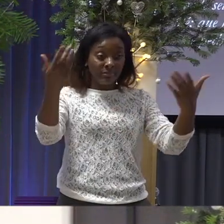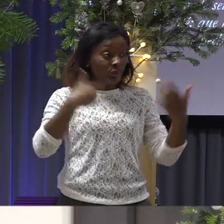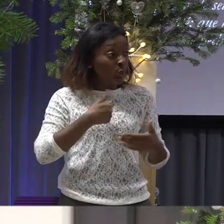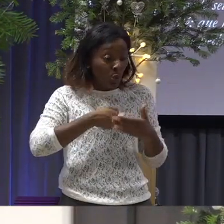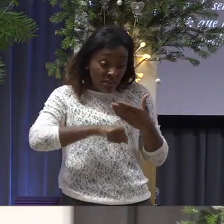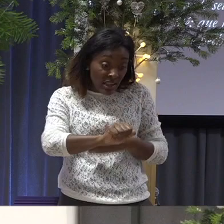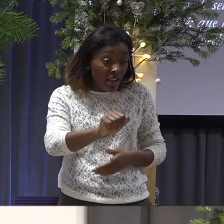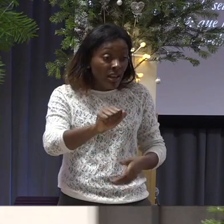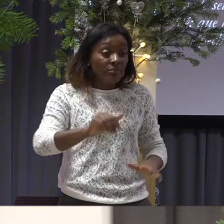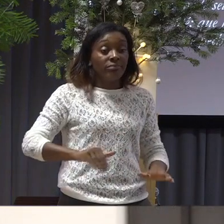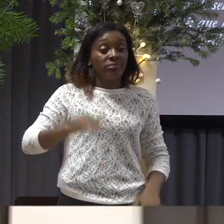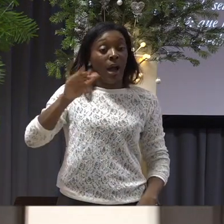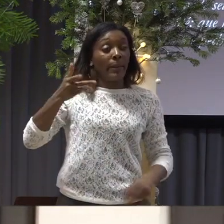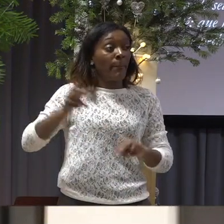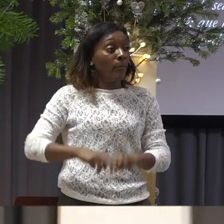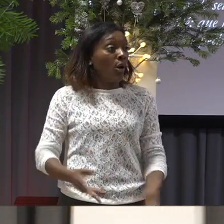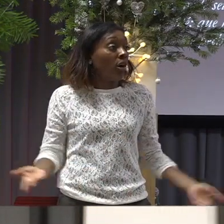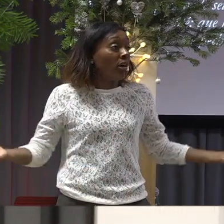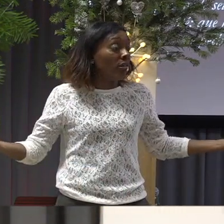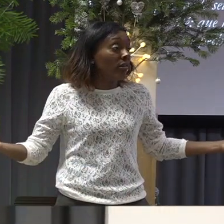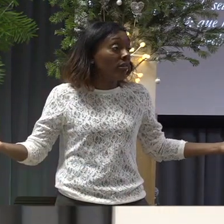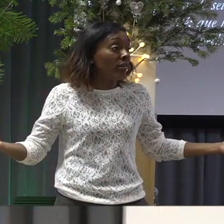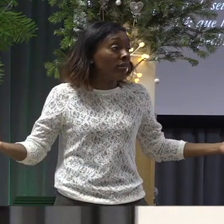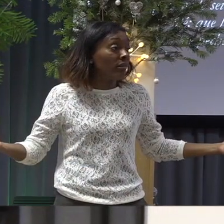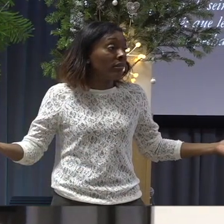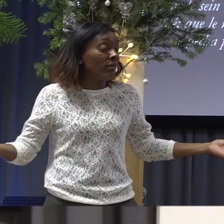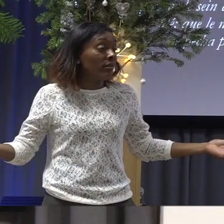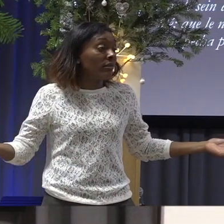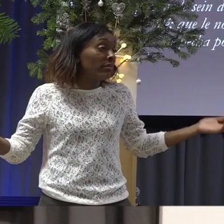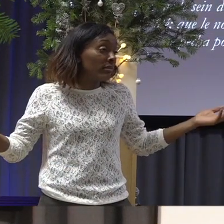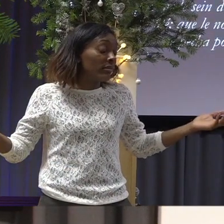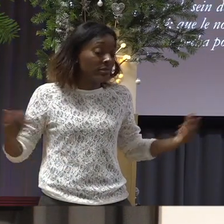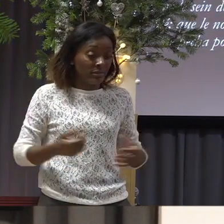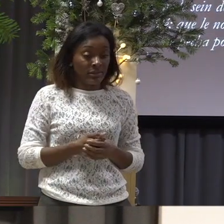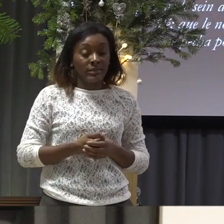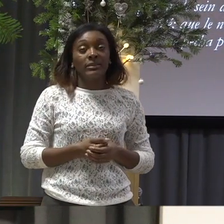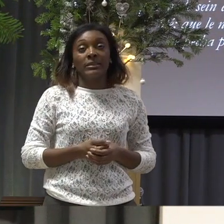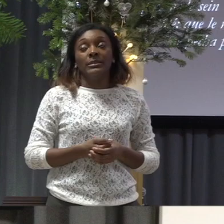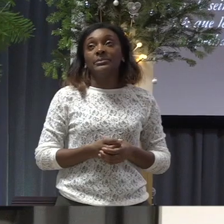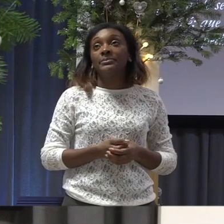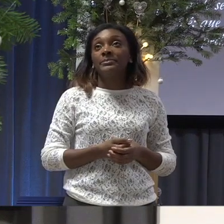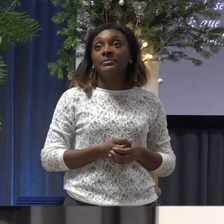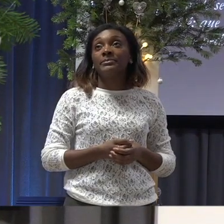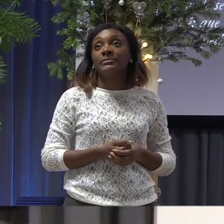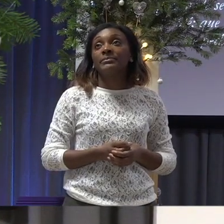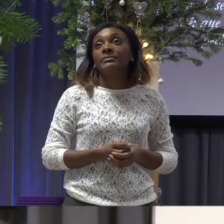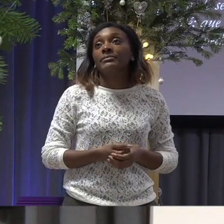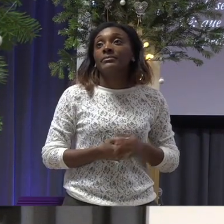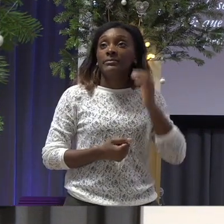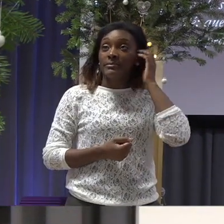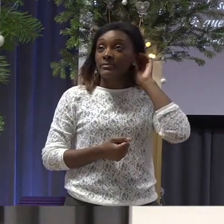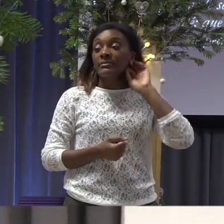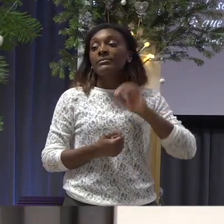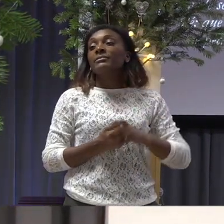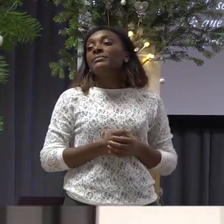le ventre de la terre. Il y a 2 mamans. Hein? Il y a une maman biologique et il y a une maman éternelle, la terre. OK? Ah, vous n'êtes pas d'accord.